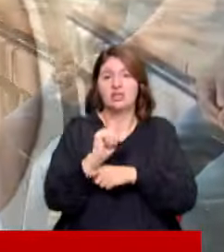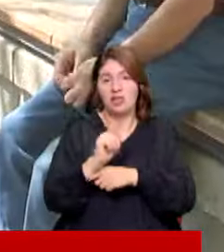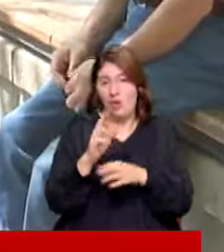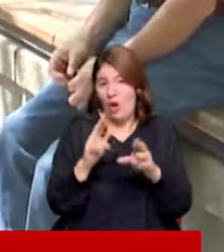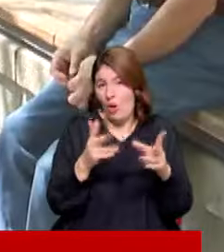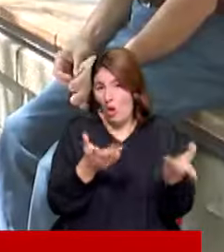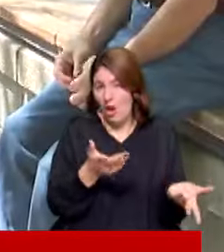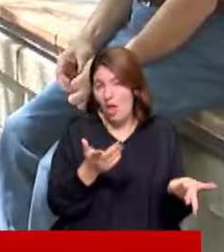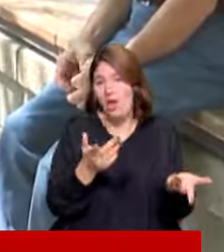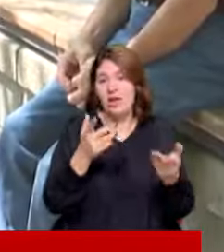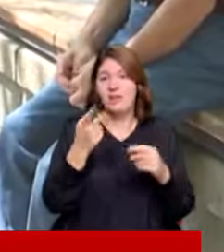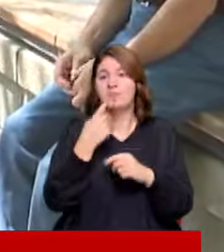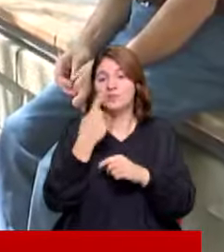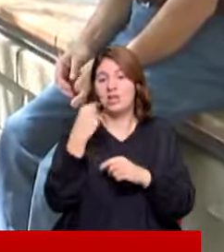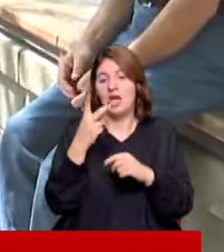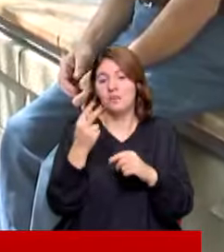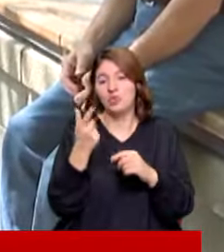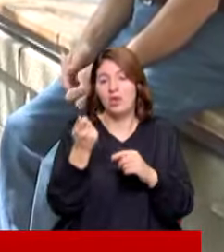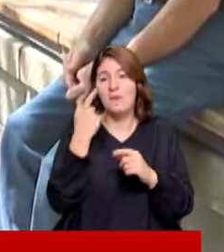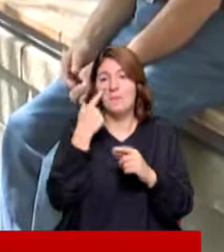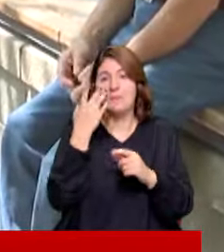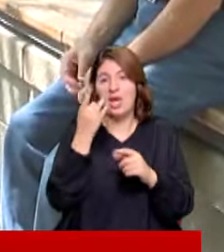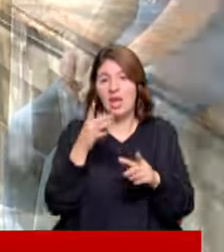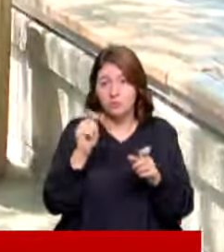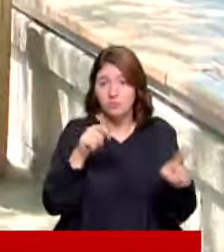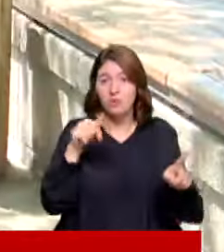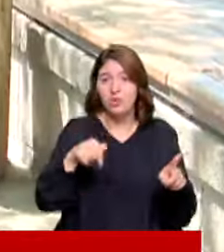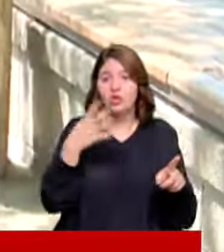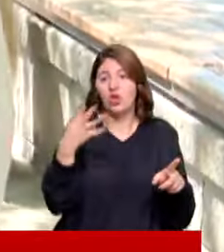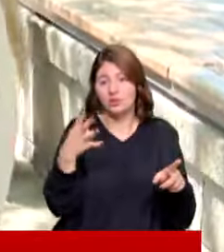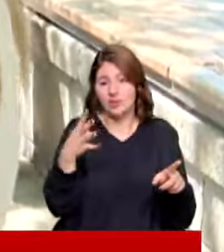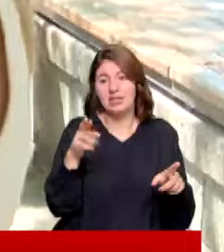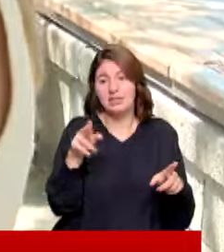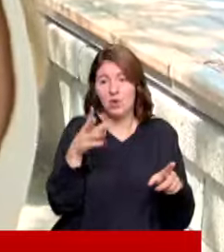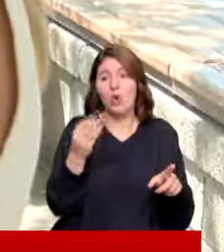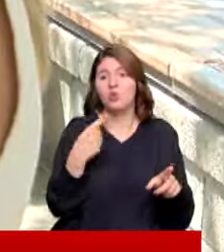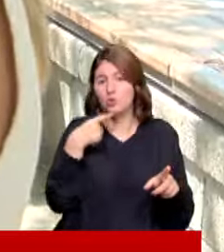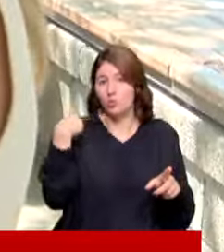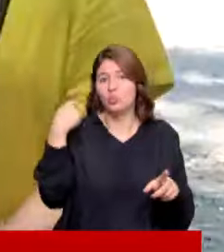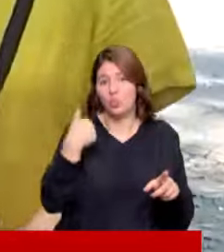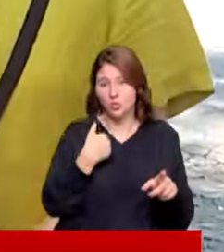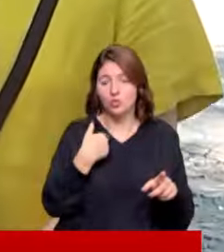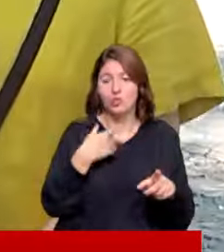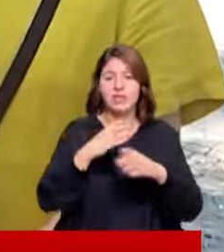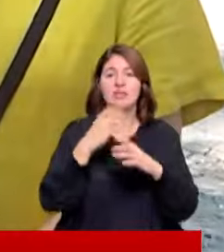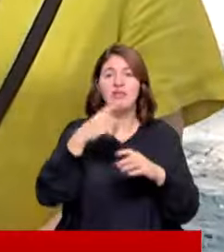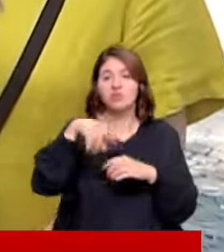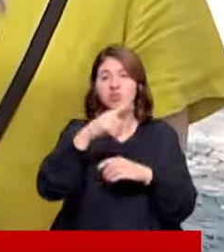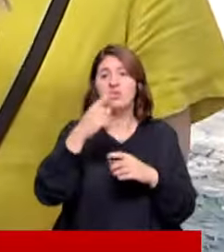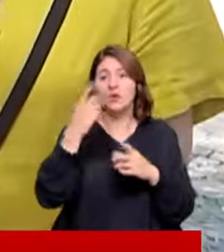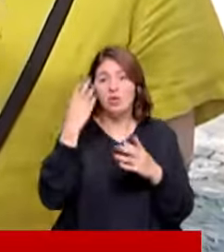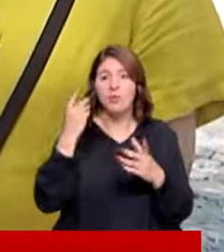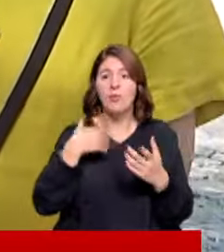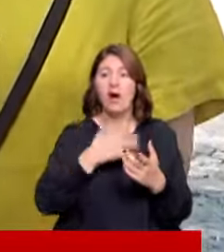ayrı. Geçen sene 2.5 olarak belirlenmişti. Bu sene 4.000 civarı olur diye düşünüyoruz. Servisçileri de anlıyorum